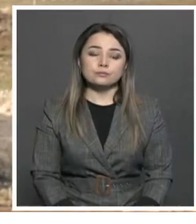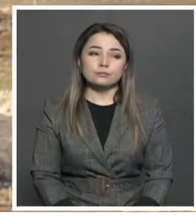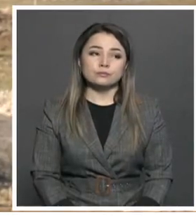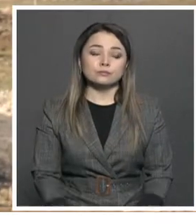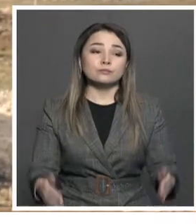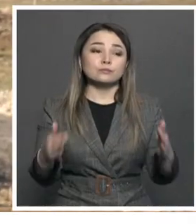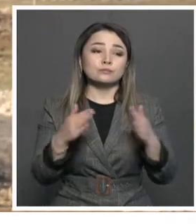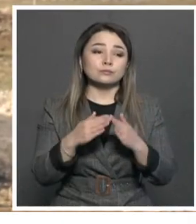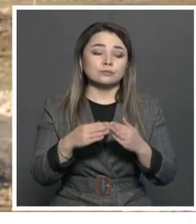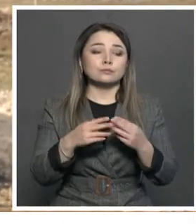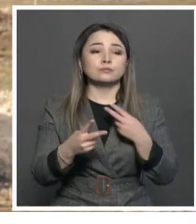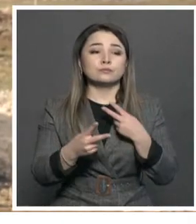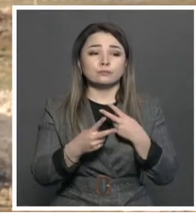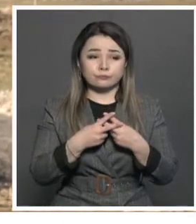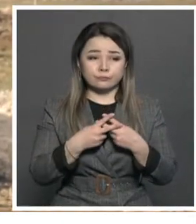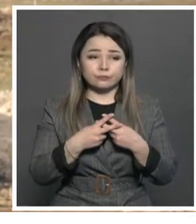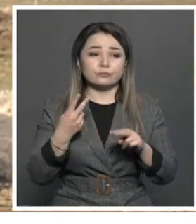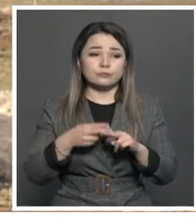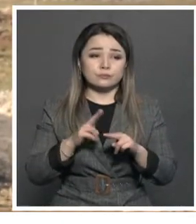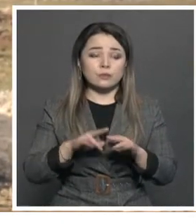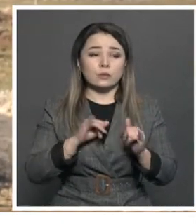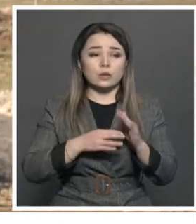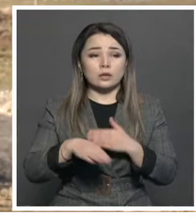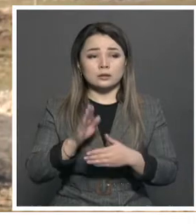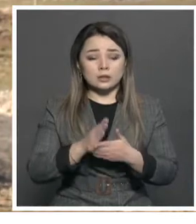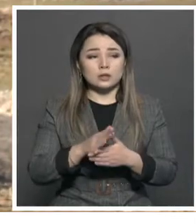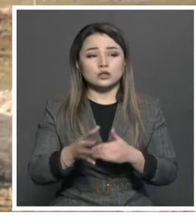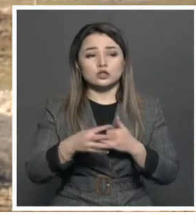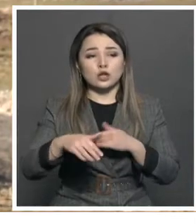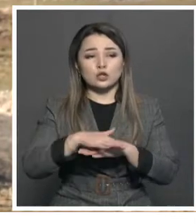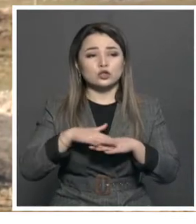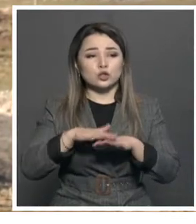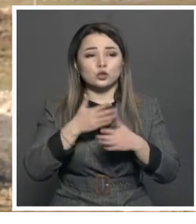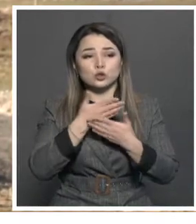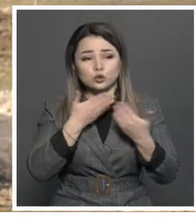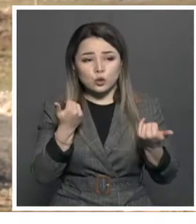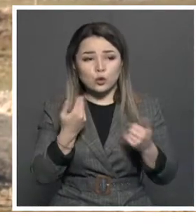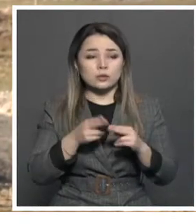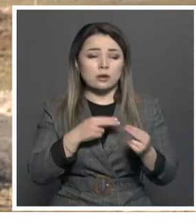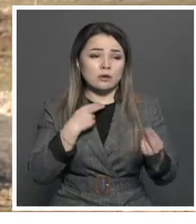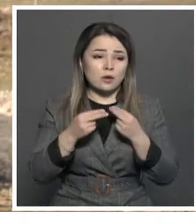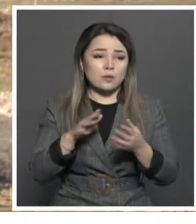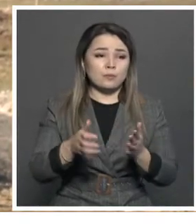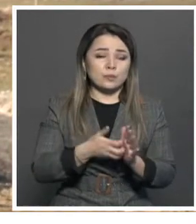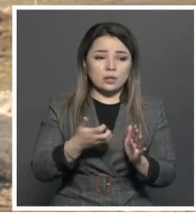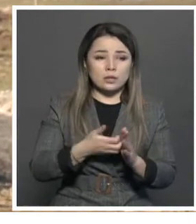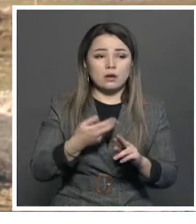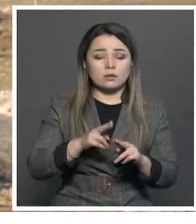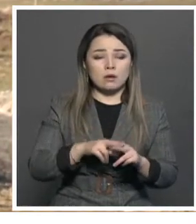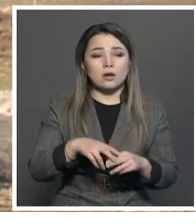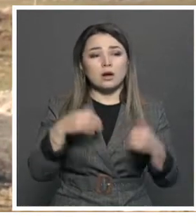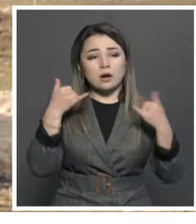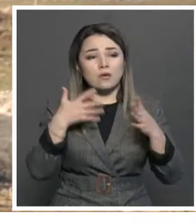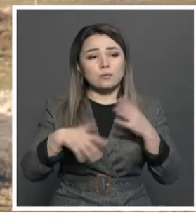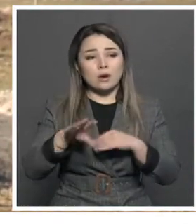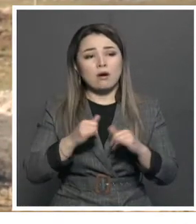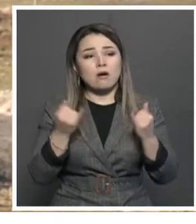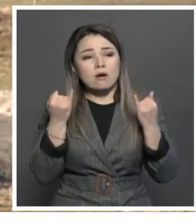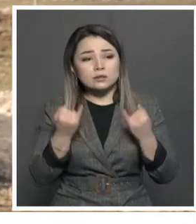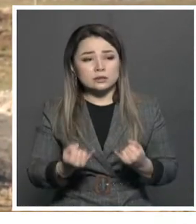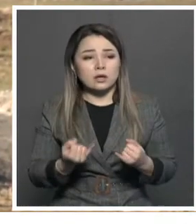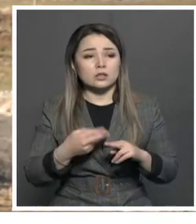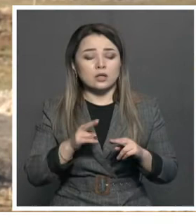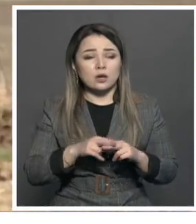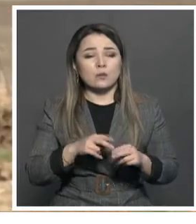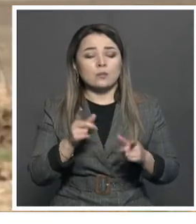Үйде ұстаймыз, шенді-шенді қырға шығарамыз, қырда жүр жоқ, қайтардан келеді. Сиырлардың барлығы арық бәрі, балдардың